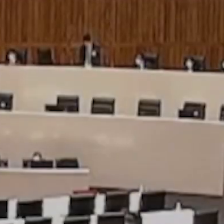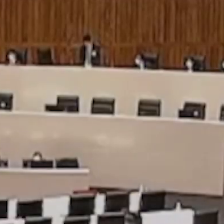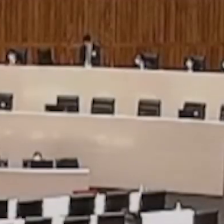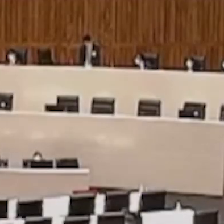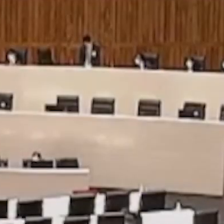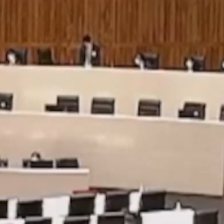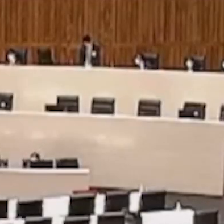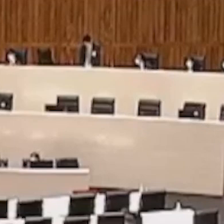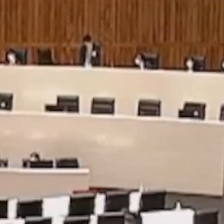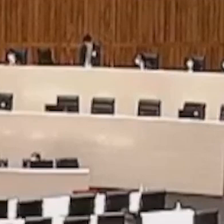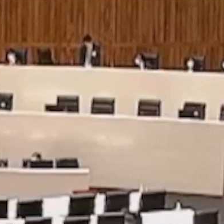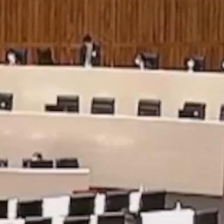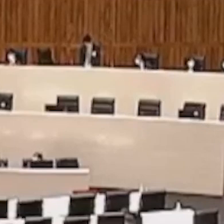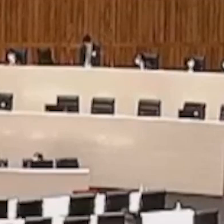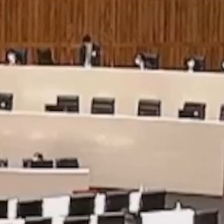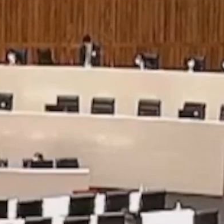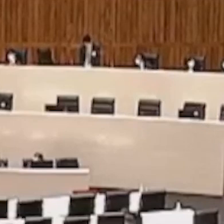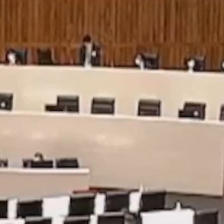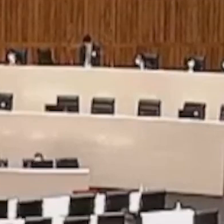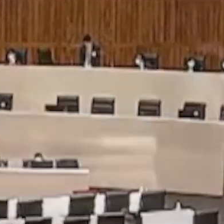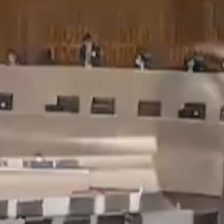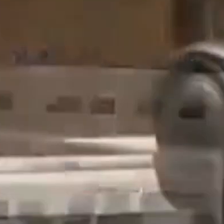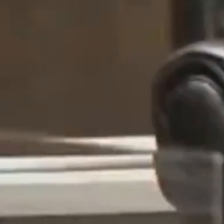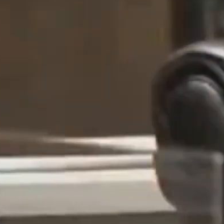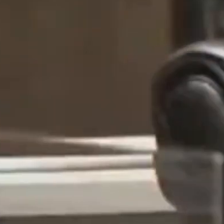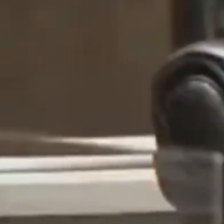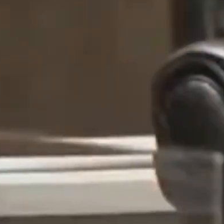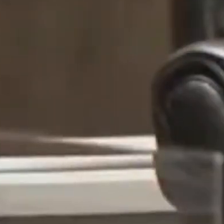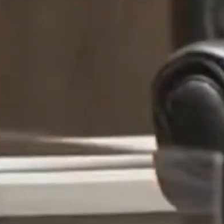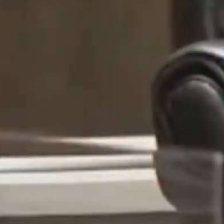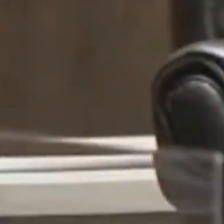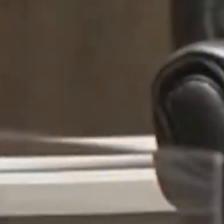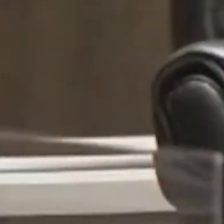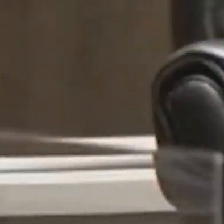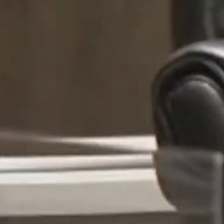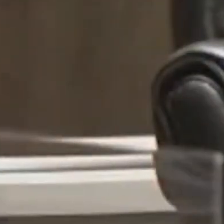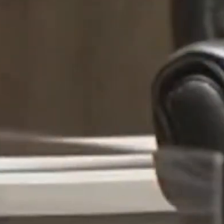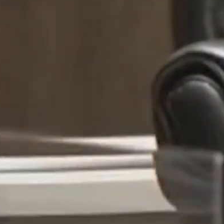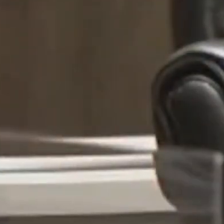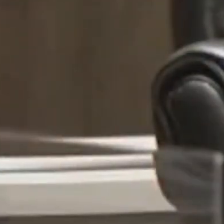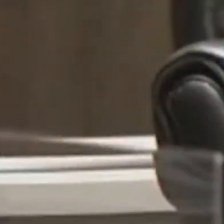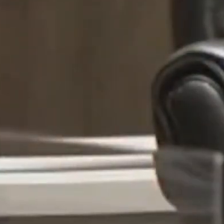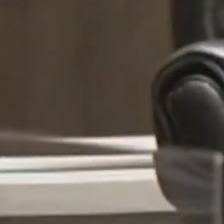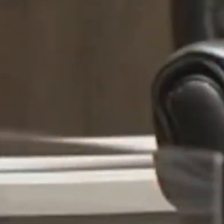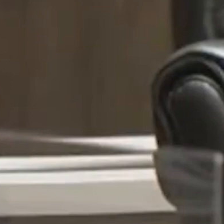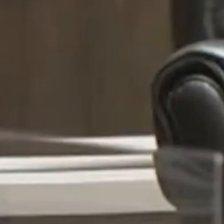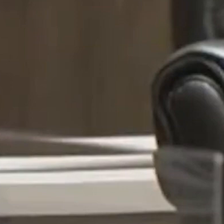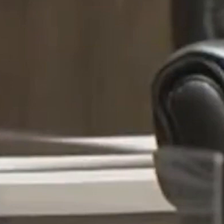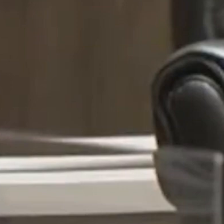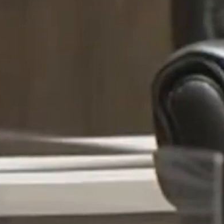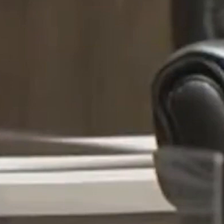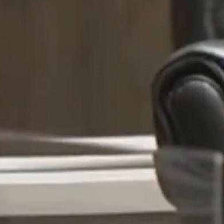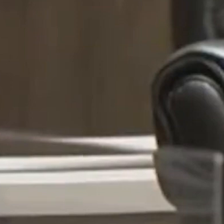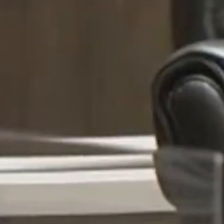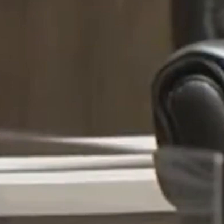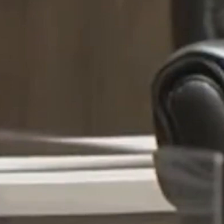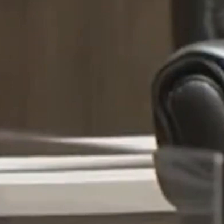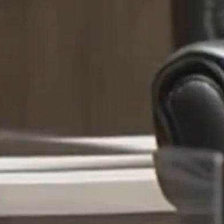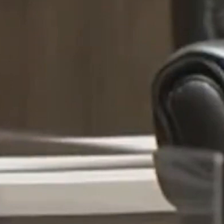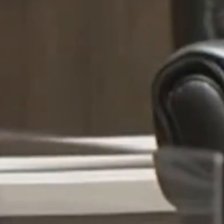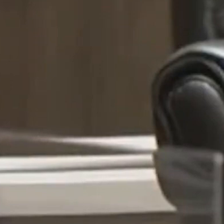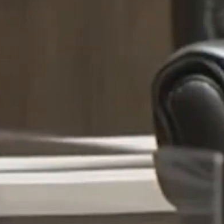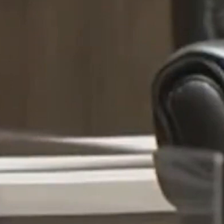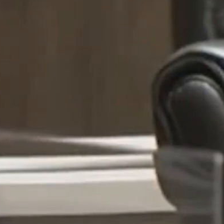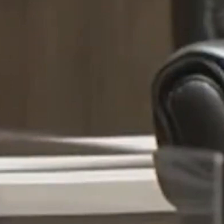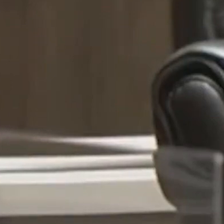ท้วงท่านประธานในข้อ5อนุ7นะครับว่าโปรดวินิจฉัยนะครับว่าสภาแห่